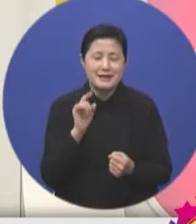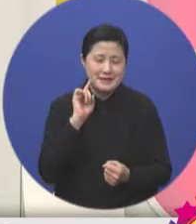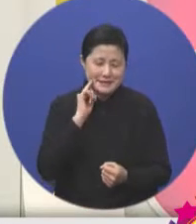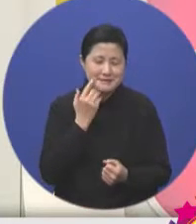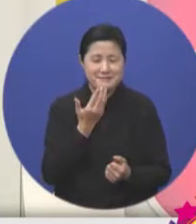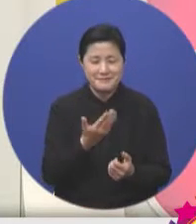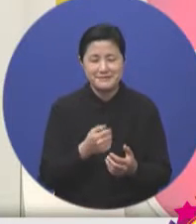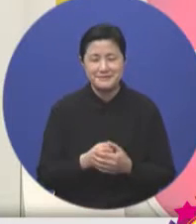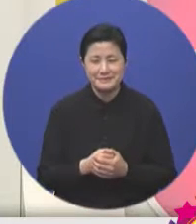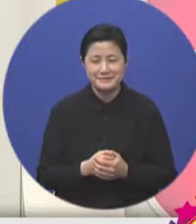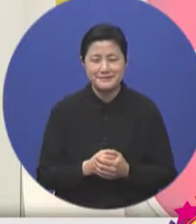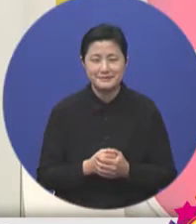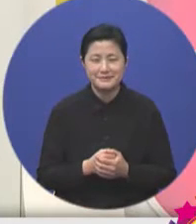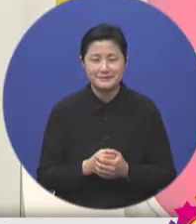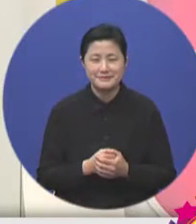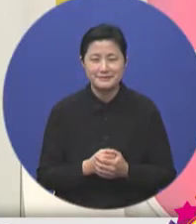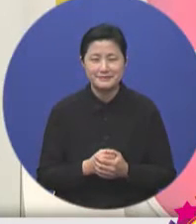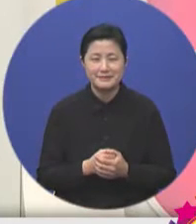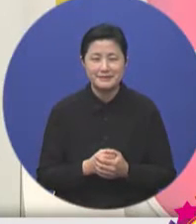해주셨어요.